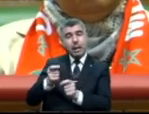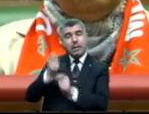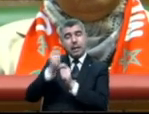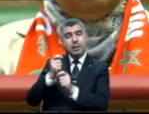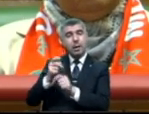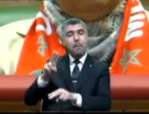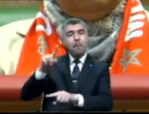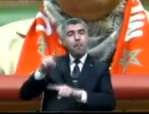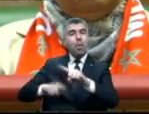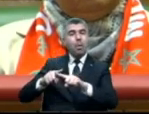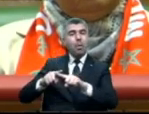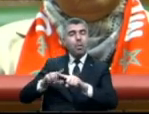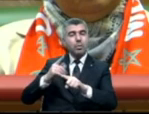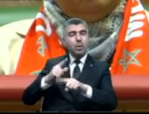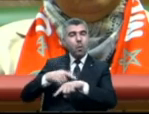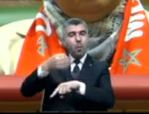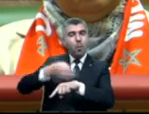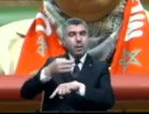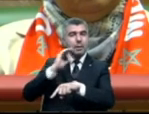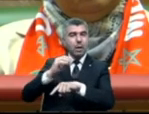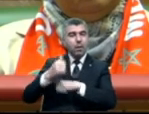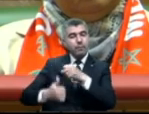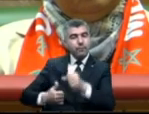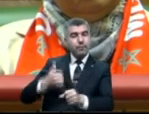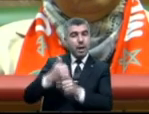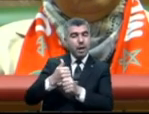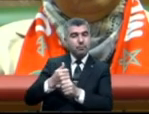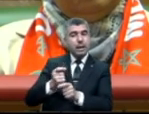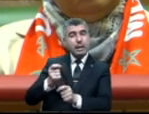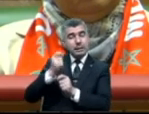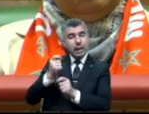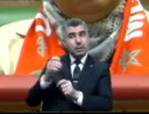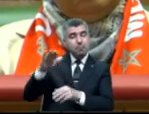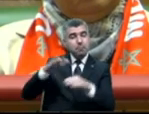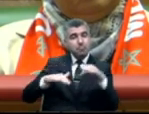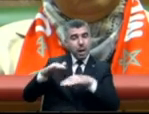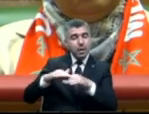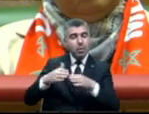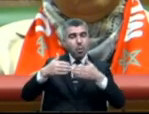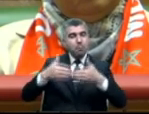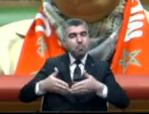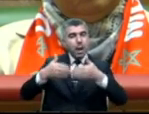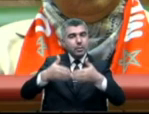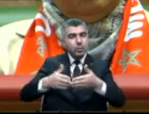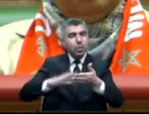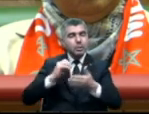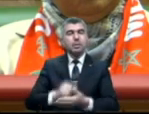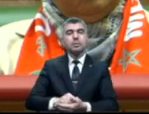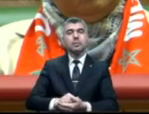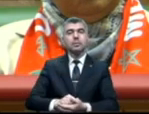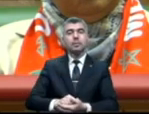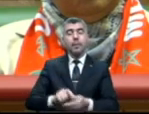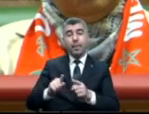طال أمدها وأرخت بدلالها على الطبقة العاملة، سواء على مستوى الصيد الساحلي أو الصيد التقليدي أو في أعالي البحار،